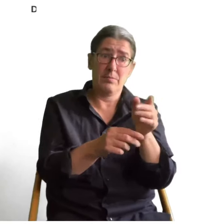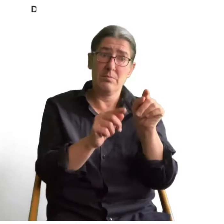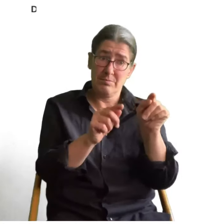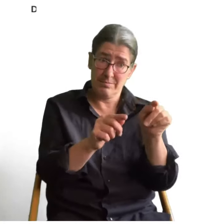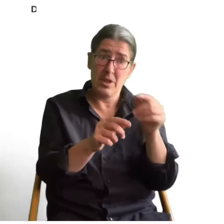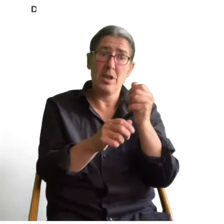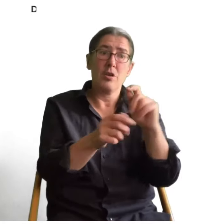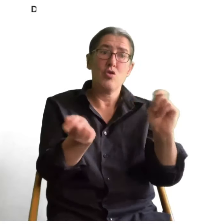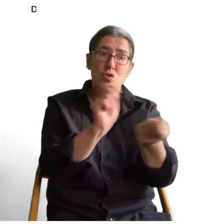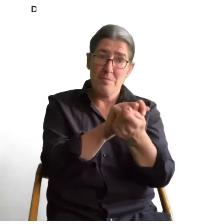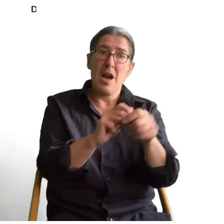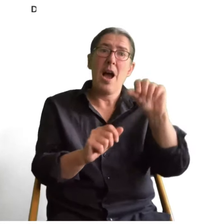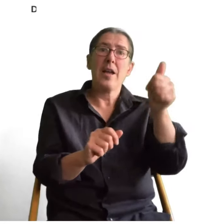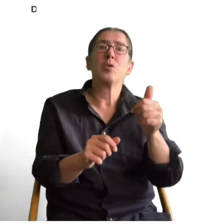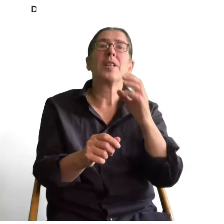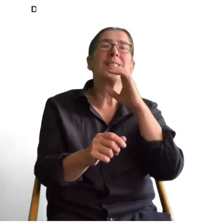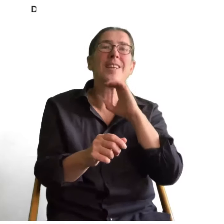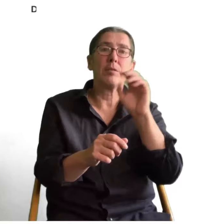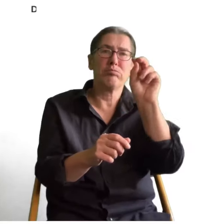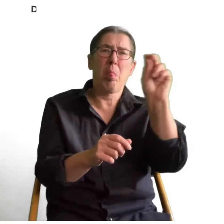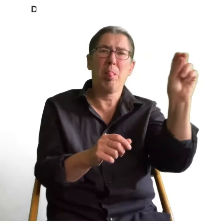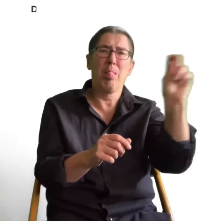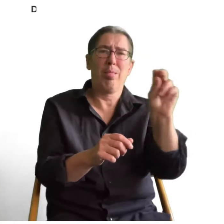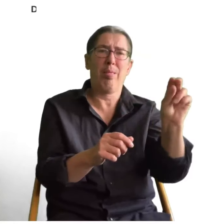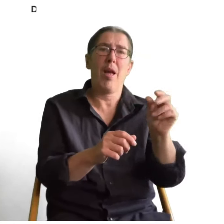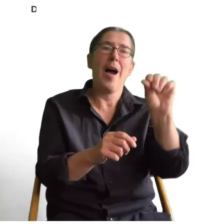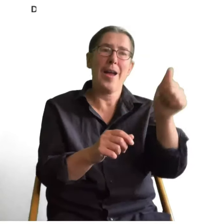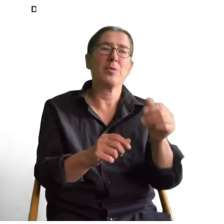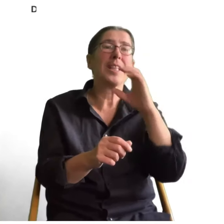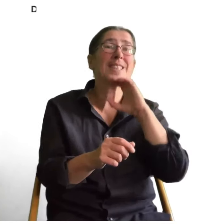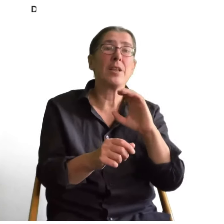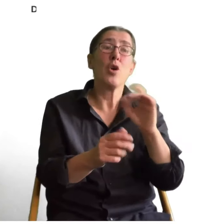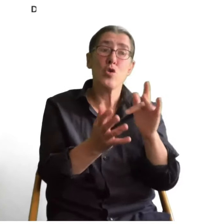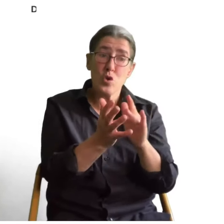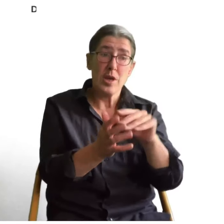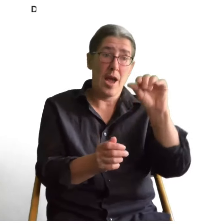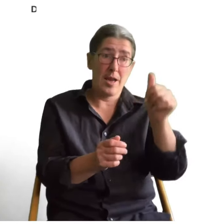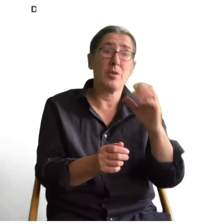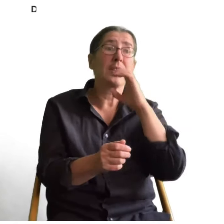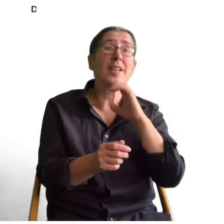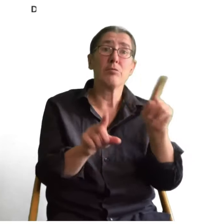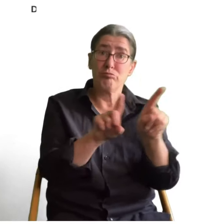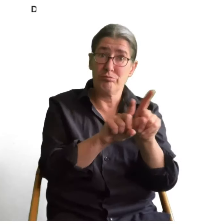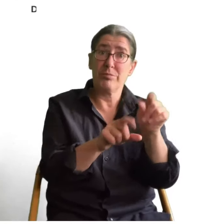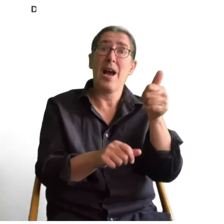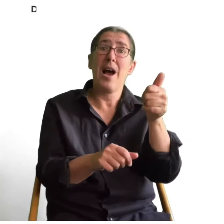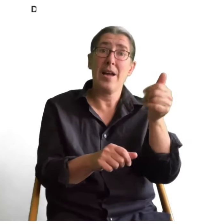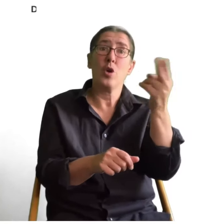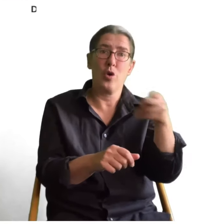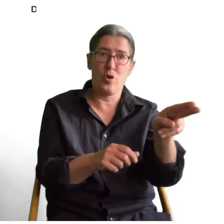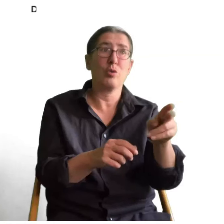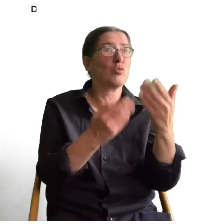aufteile in 100 Cent. Weil 100 Cent sind 1